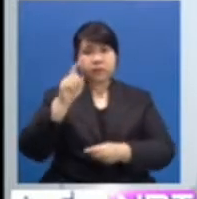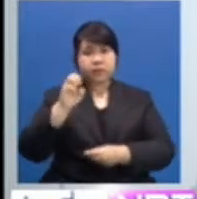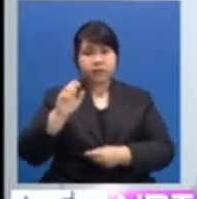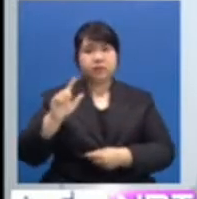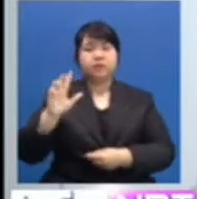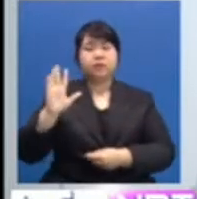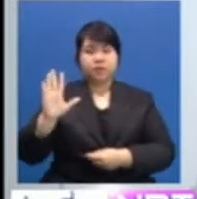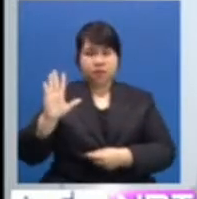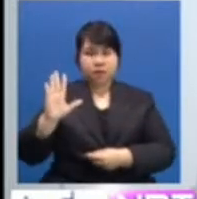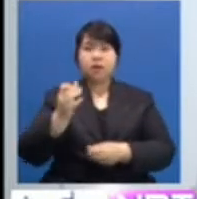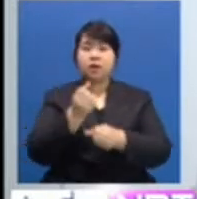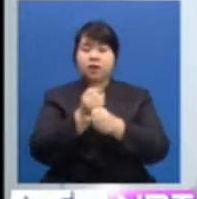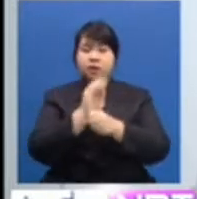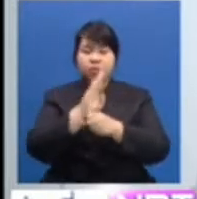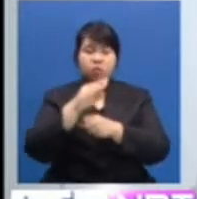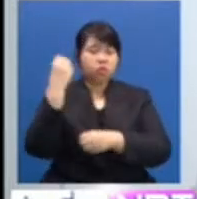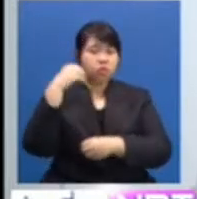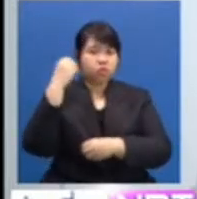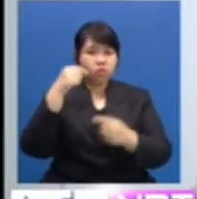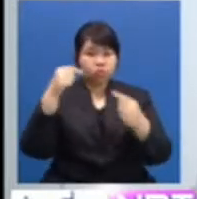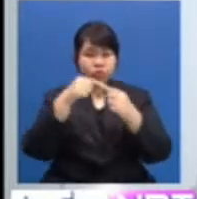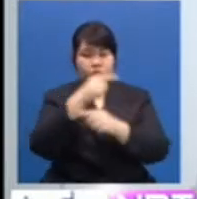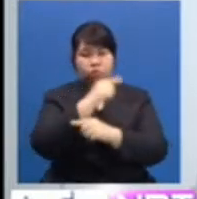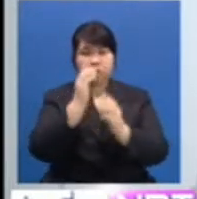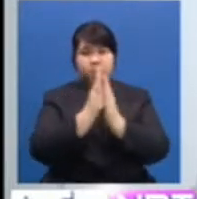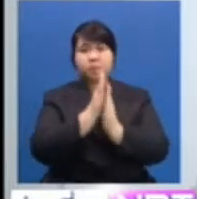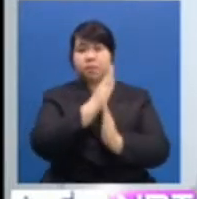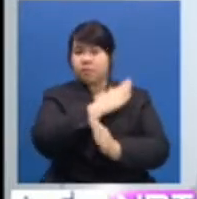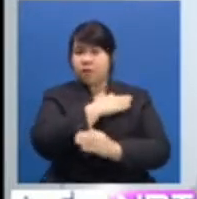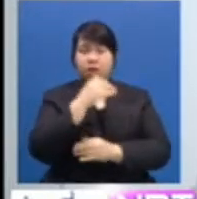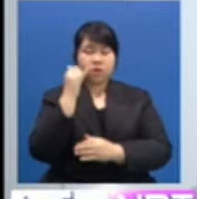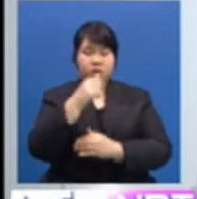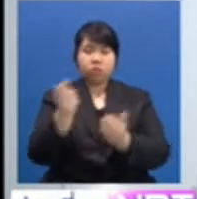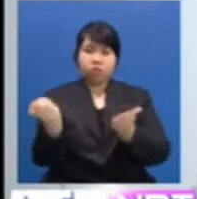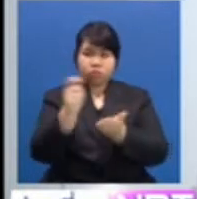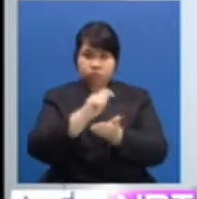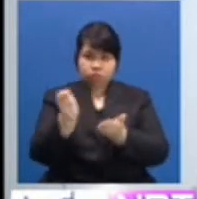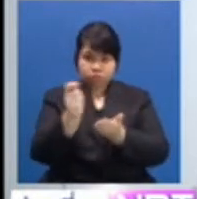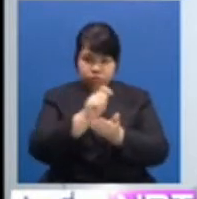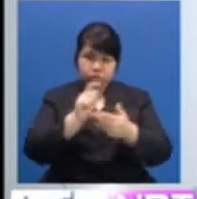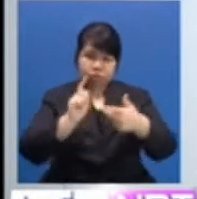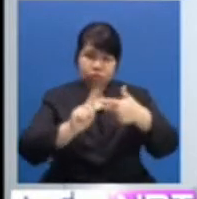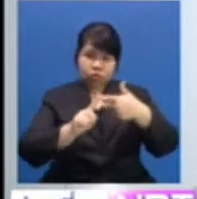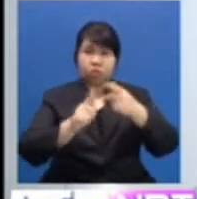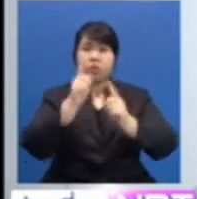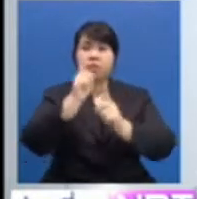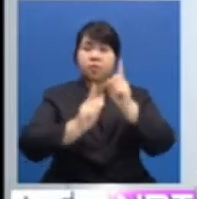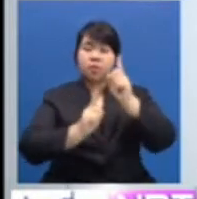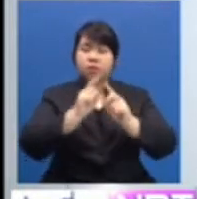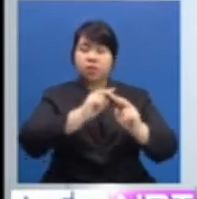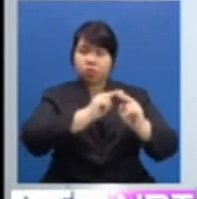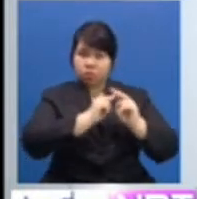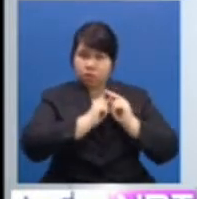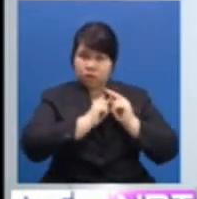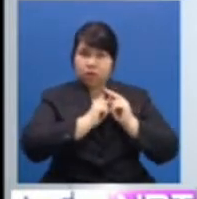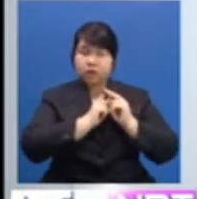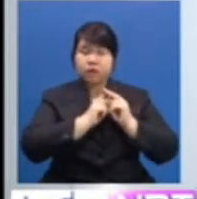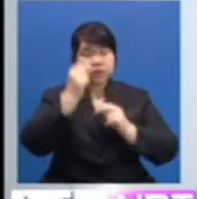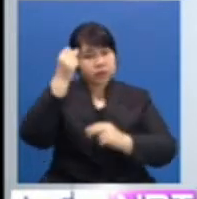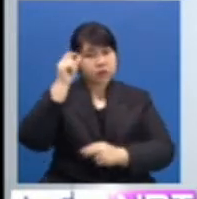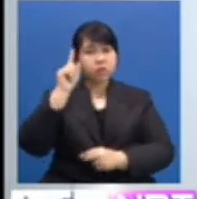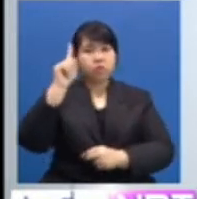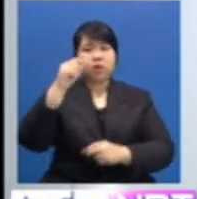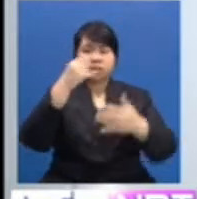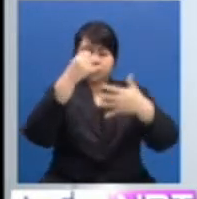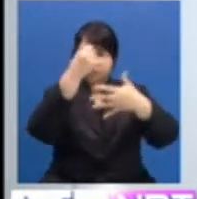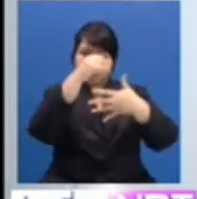และเข้าวัดทําบุญในทุกวันพระหลังจากนั้นจึงเข้าสู่ขั้นตอนของการทบทวนและประเมินตนเองว่าใน1วันได้ทําผิด